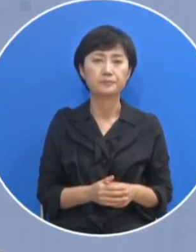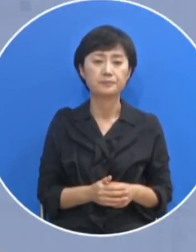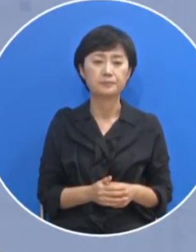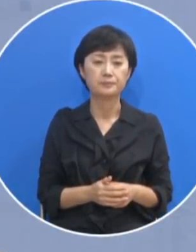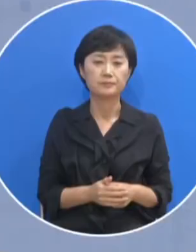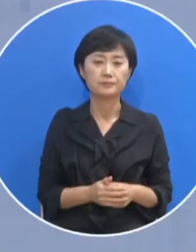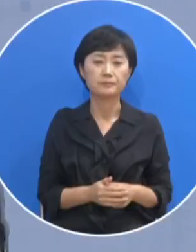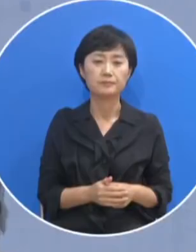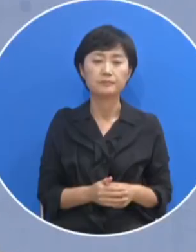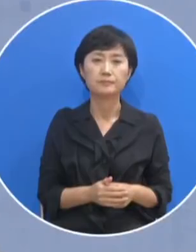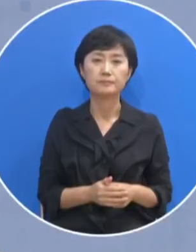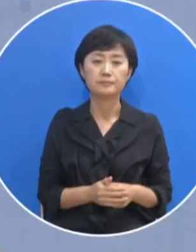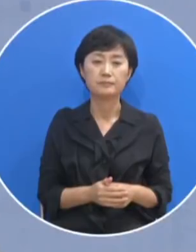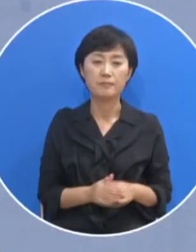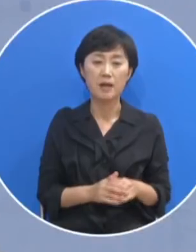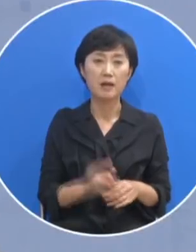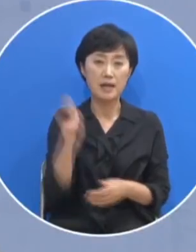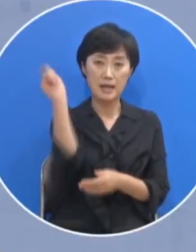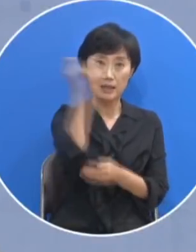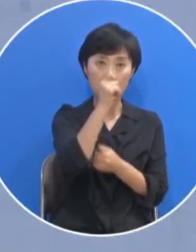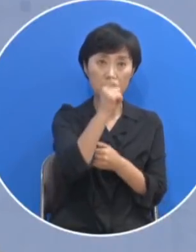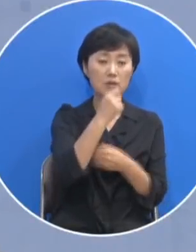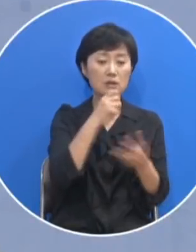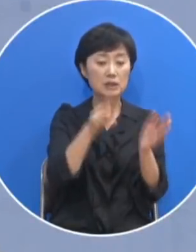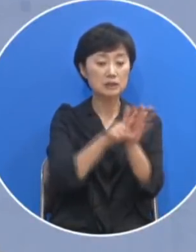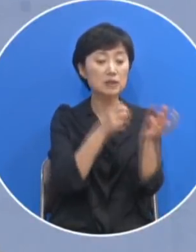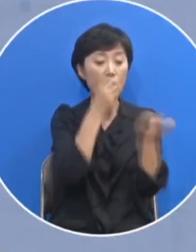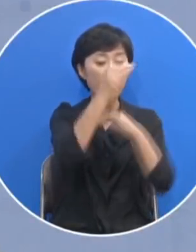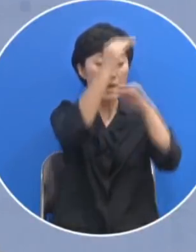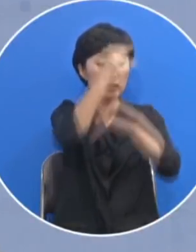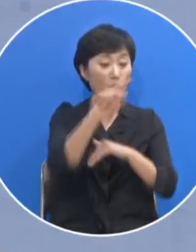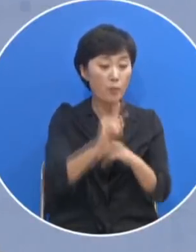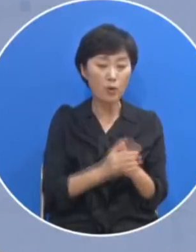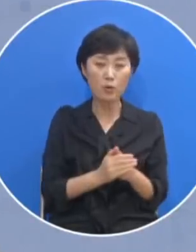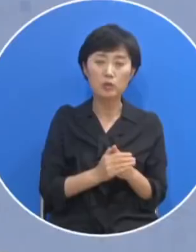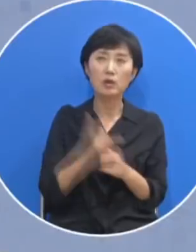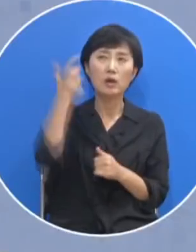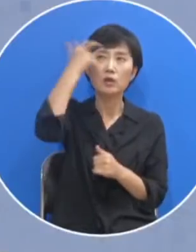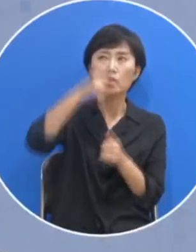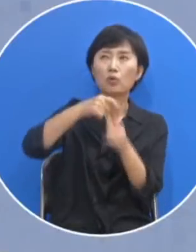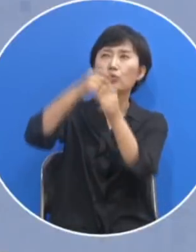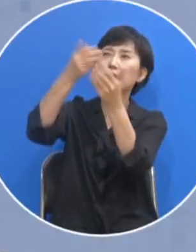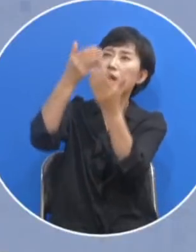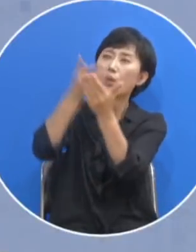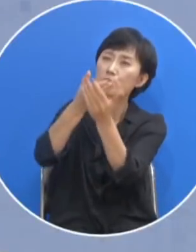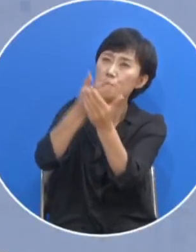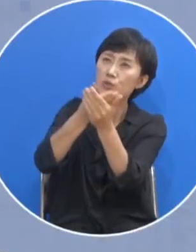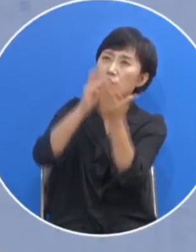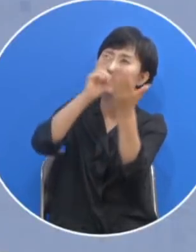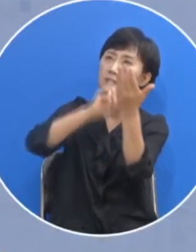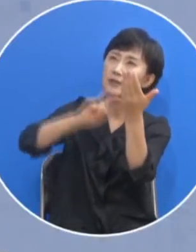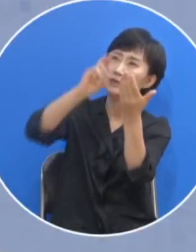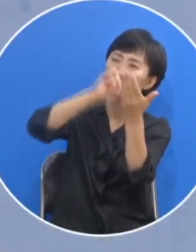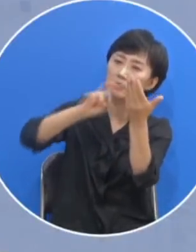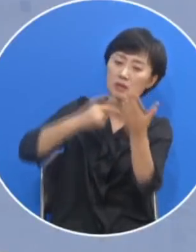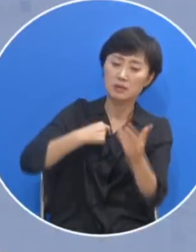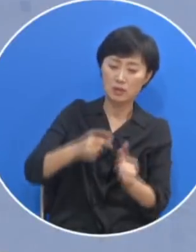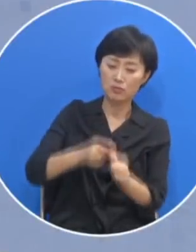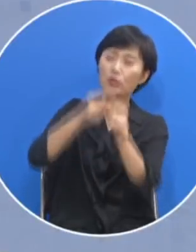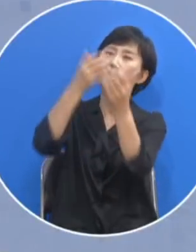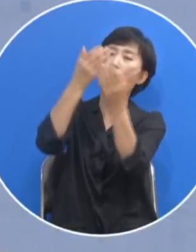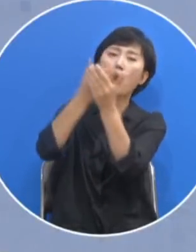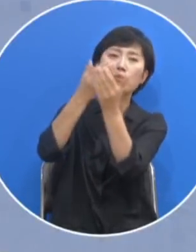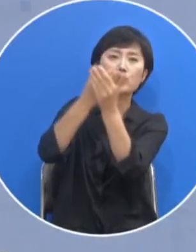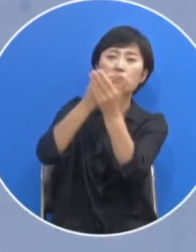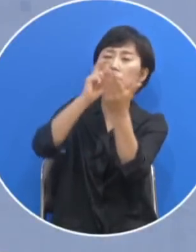shows on a 영험 소스 캐릭터 쓰바 하하 이앙기 도달 귤을 보세요 있어서 팀들도 못해서 알아서 생 시킬 수 있을 때